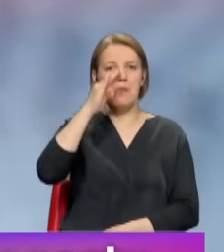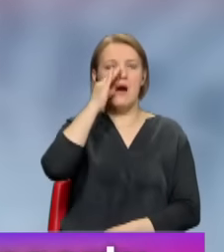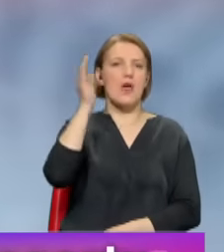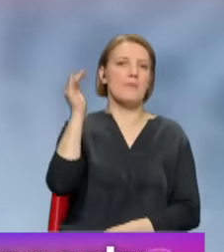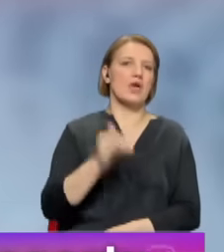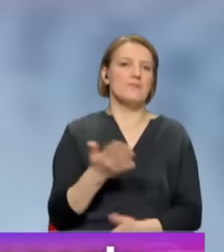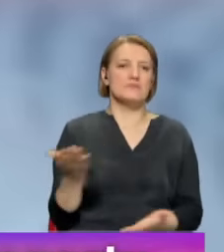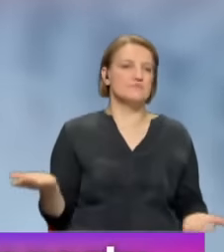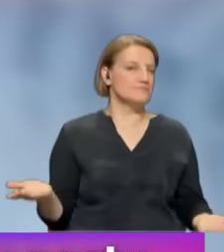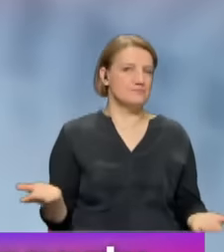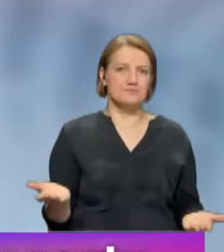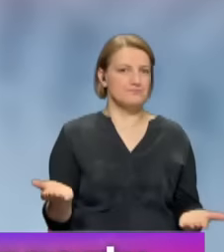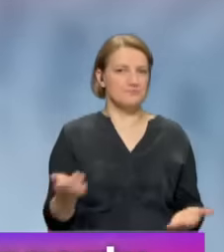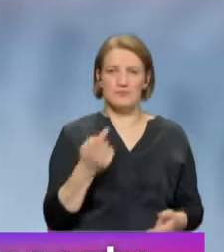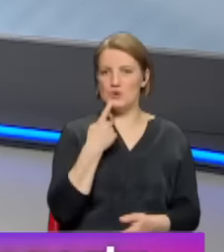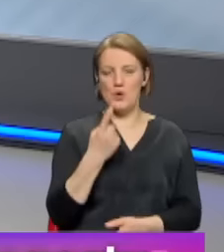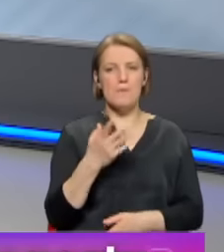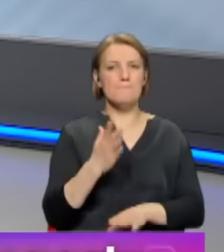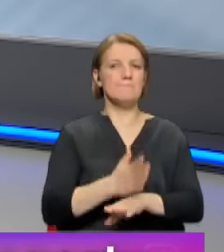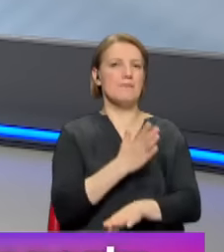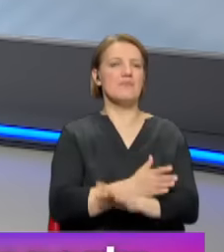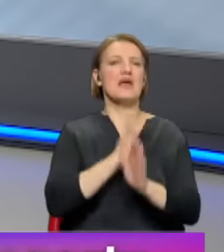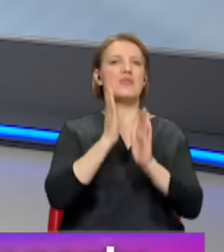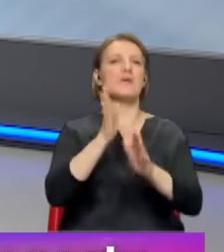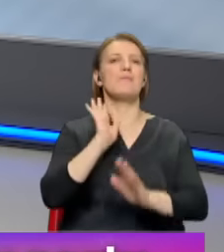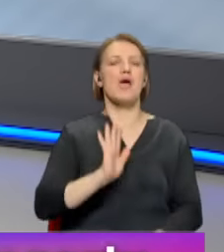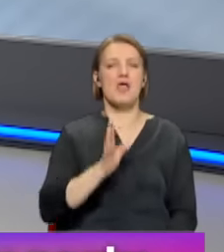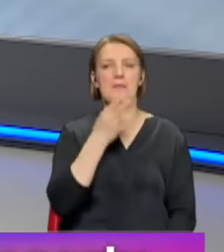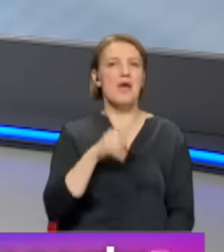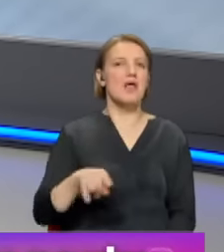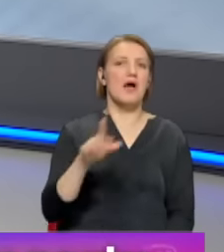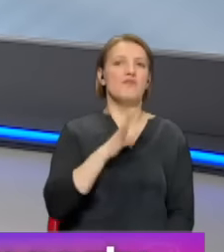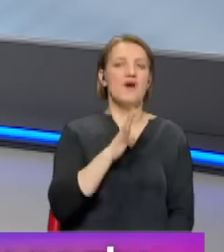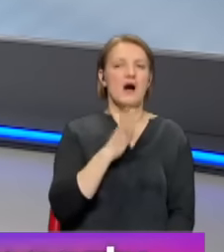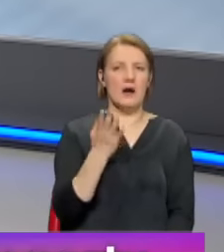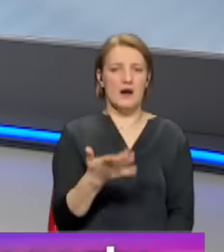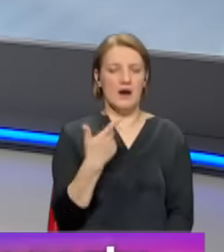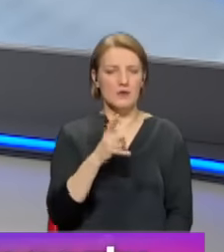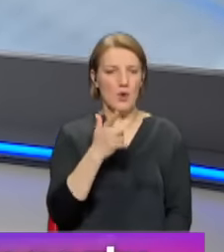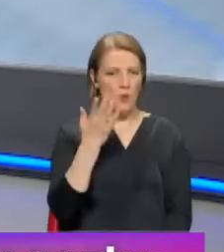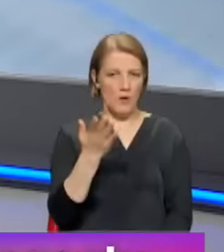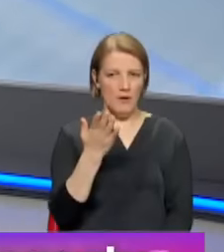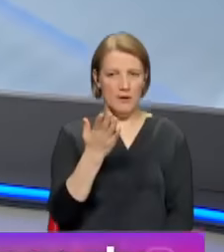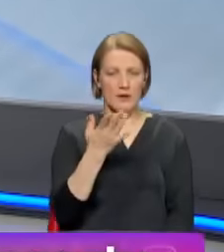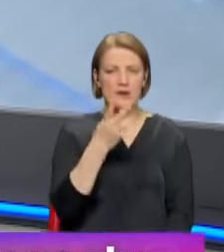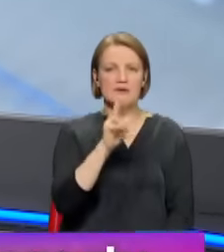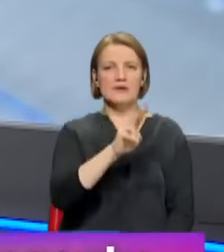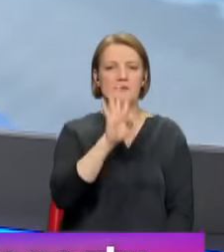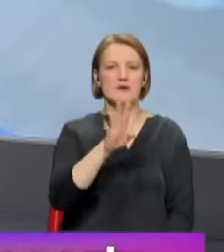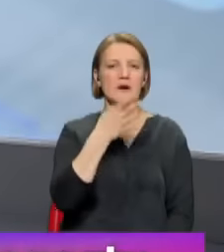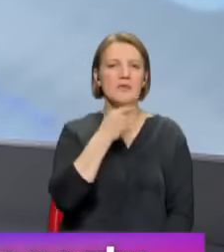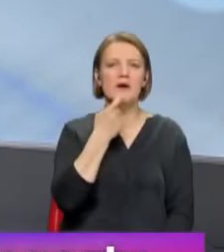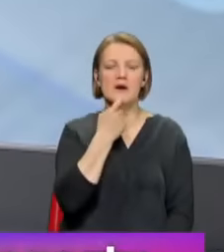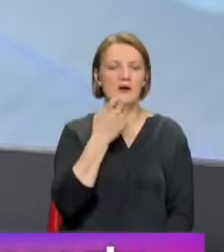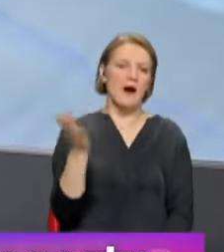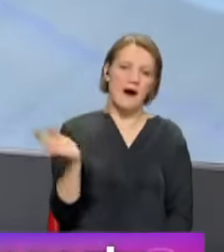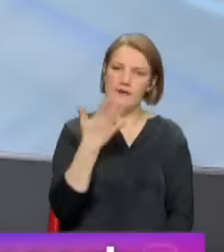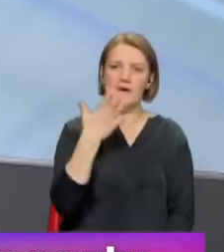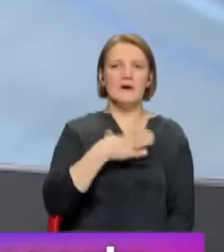gelmiş neyimize diyor. Memlekete gidemeyen emekliler var. 2024 emekliler senesinde kendilerine deniliyor ki